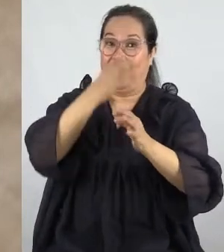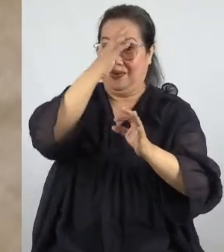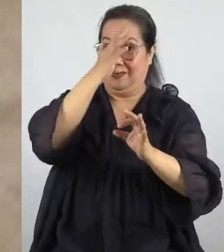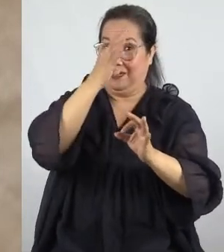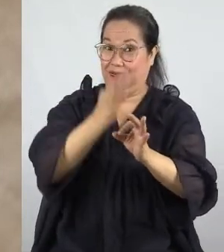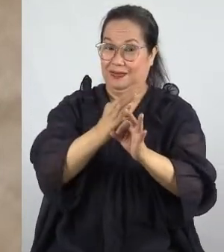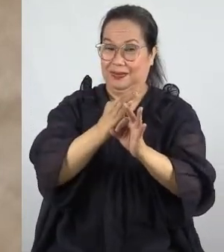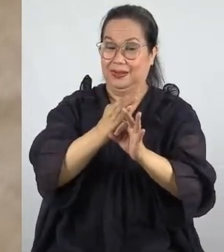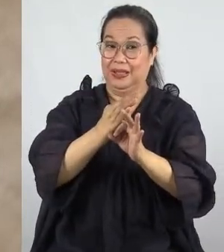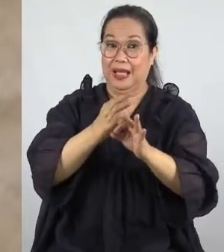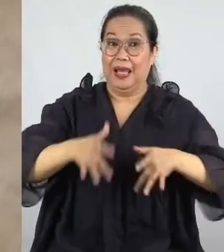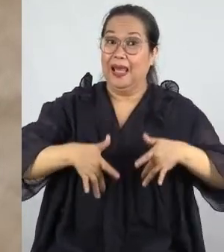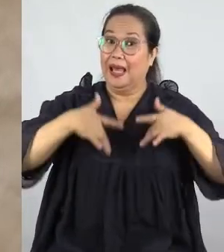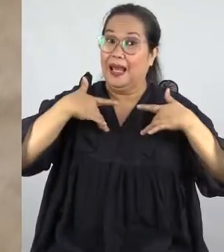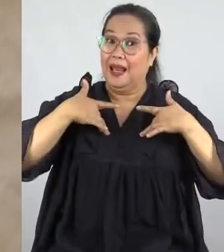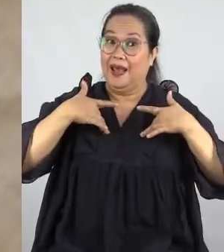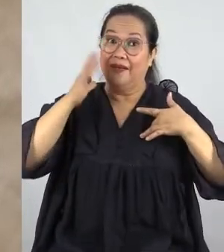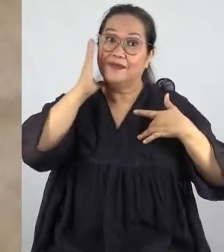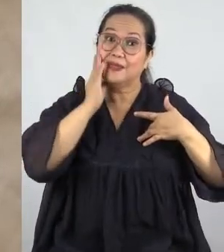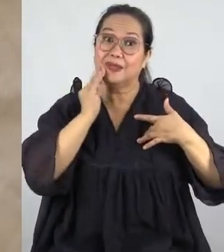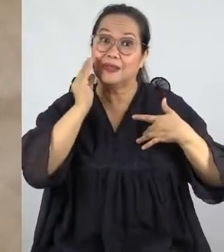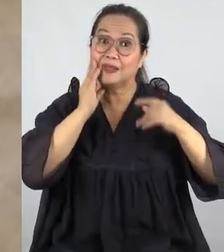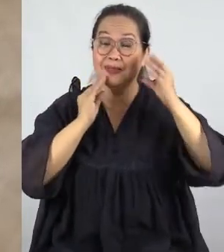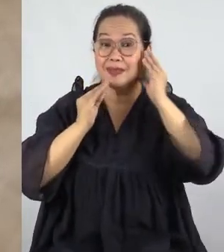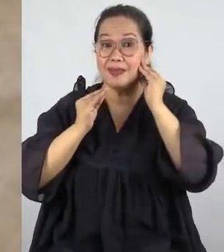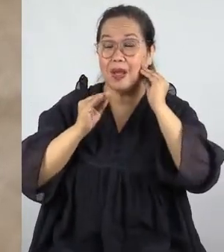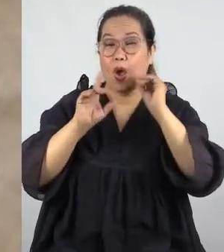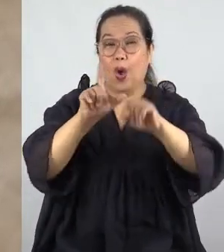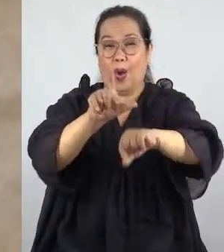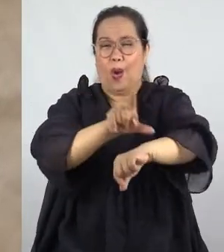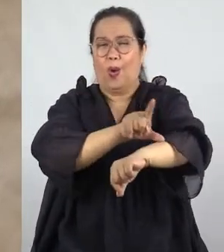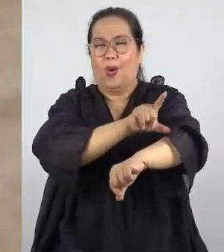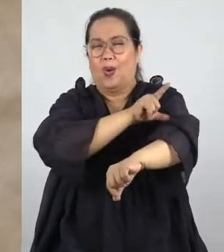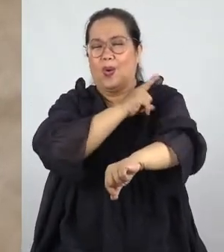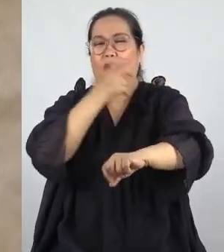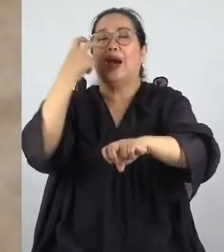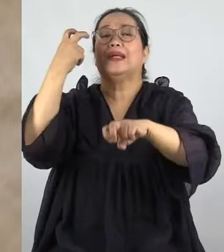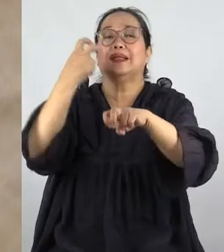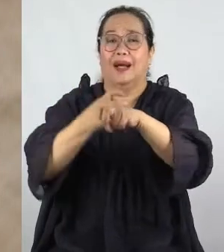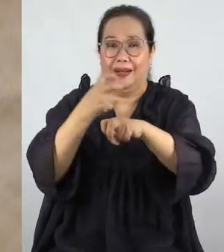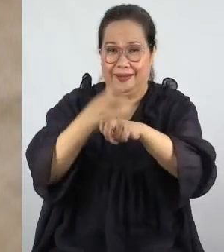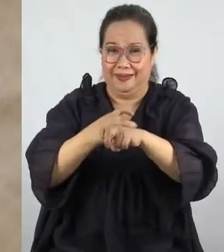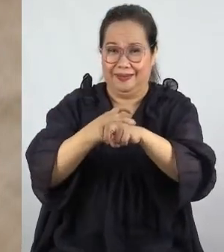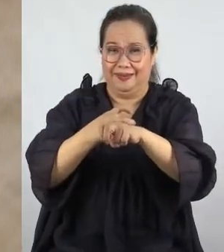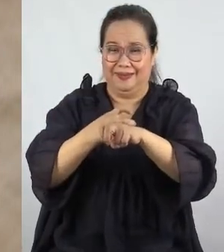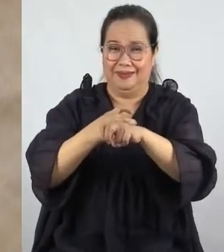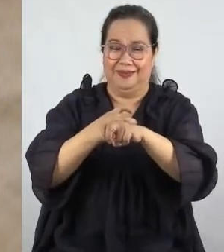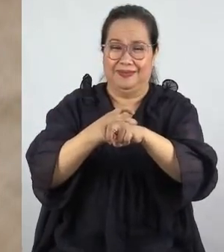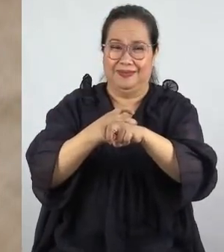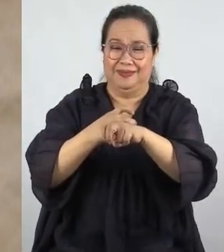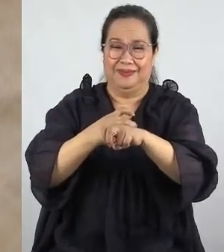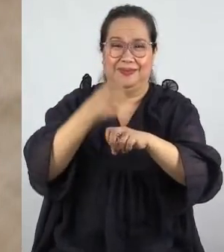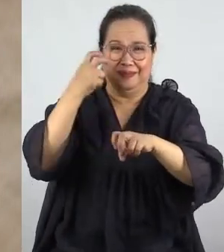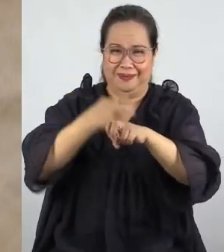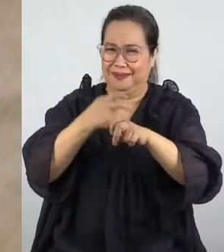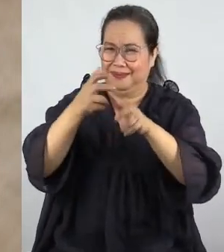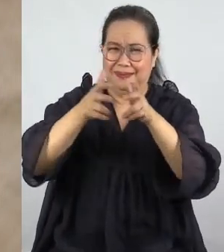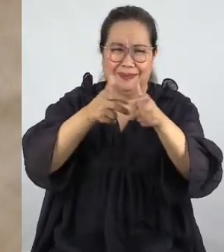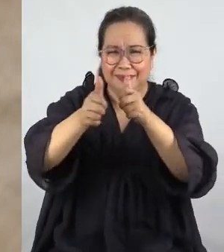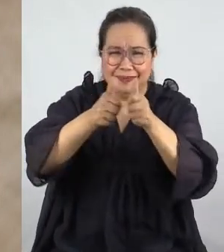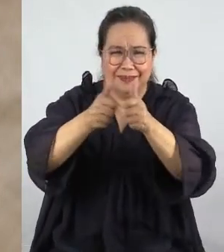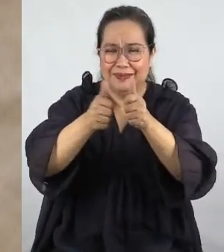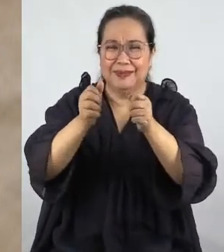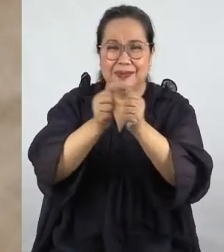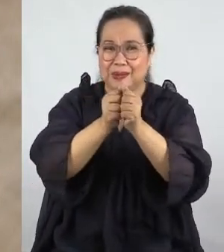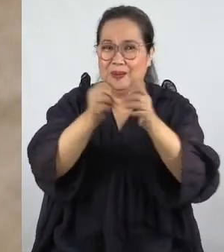karera ng buhay ay may kahabaan at may kahirapan. At mahirap takbuhin kung ito ay